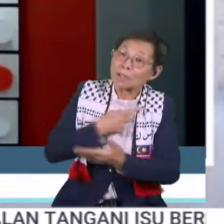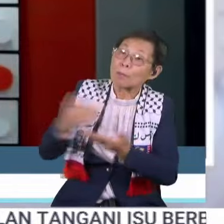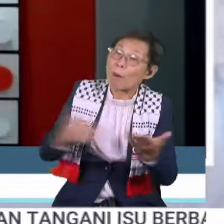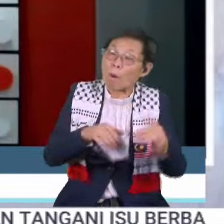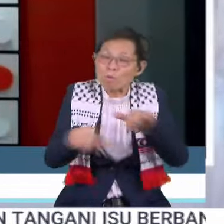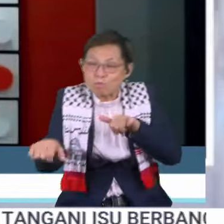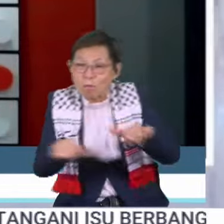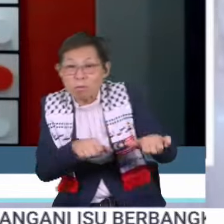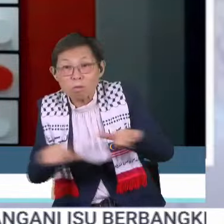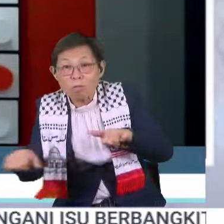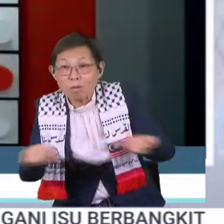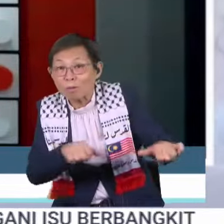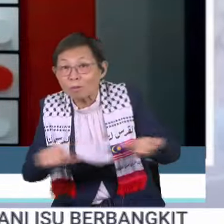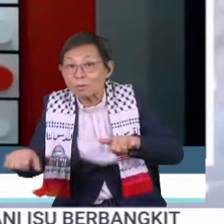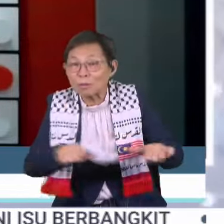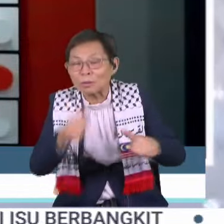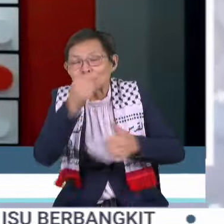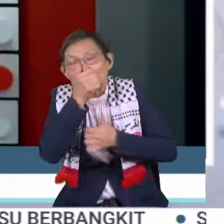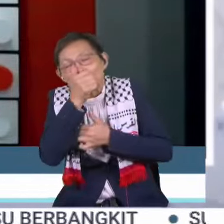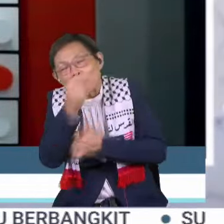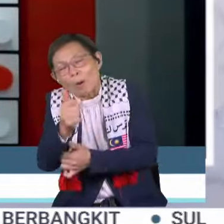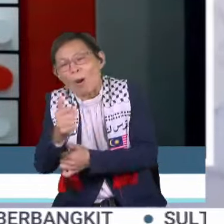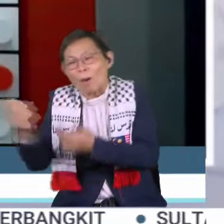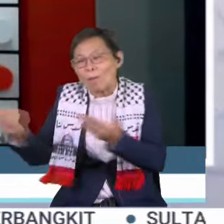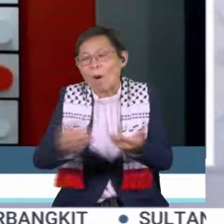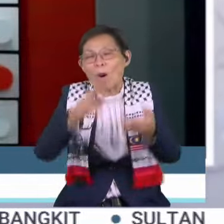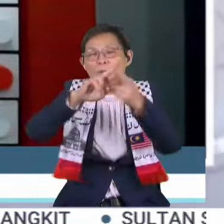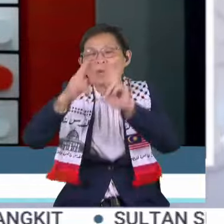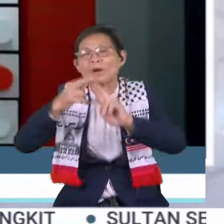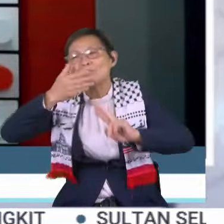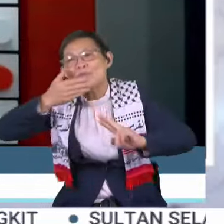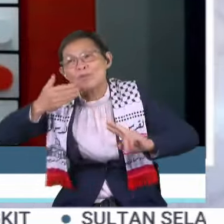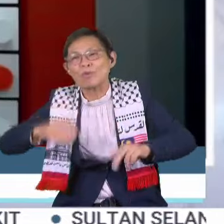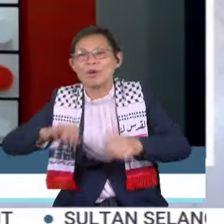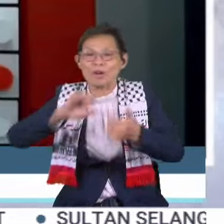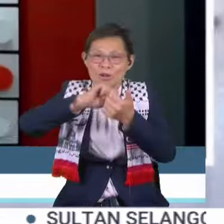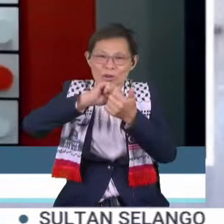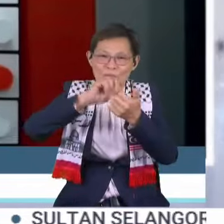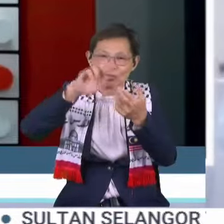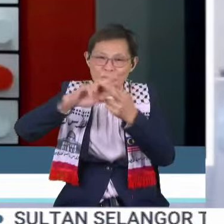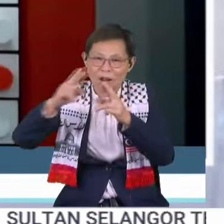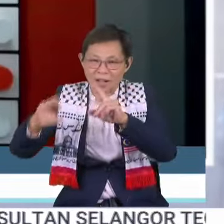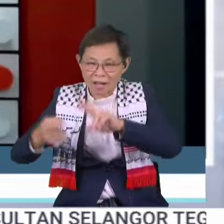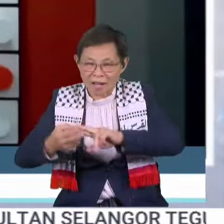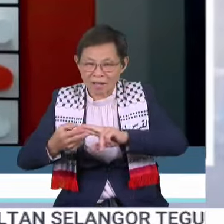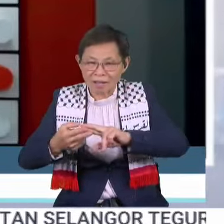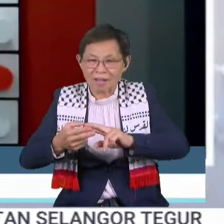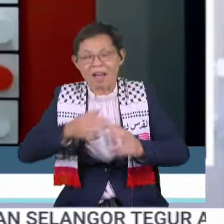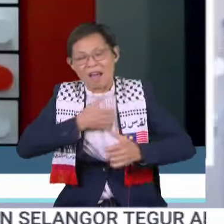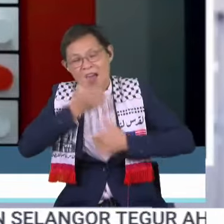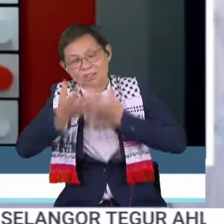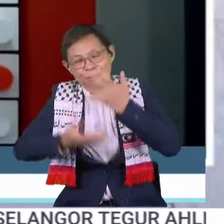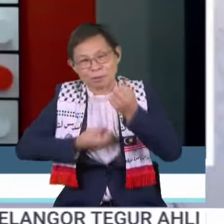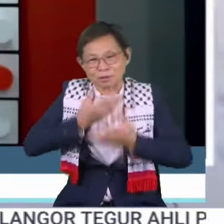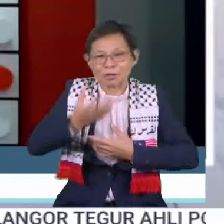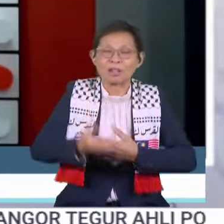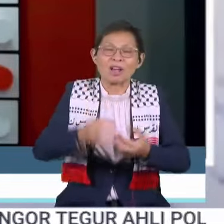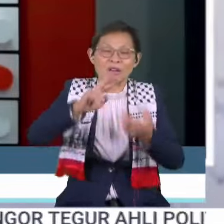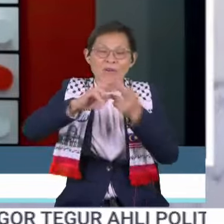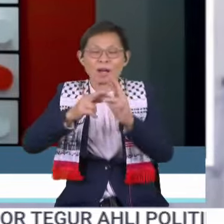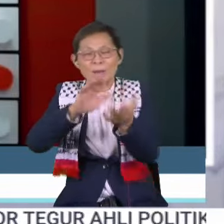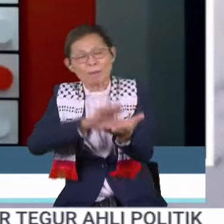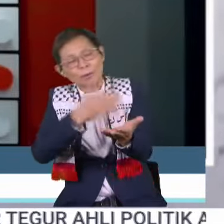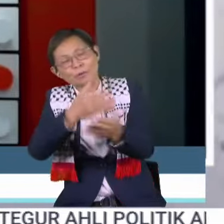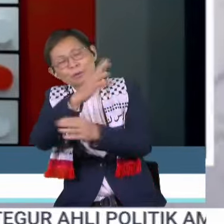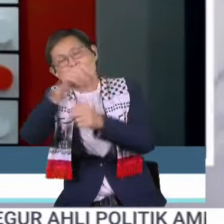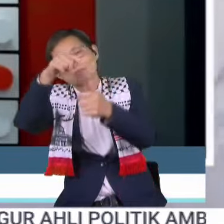aktiviti-aktiviti yang er menariklah bawwa Rakan muda ada Rakan aktif kan ada Rakan ekspresi Rakan Niaga Rakan Muzik dan sebagainya